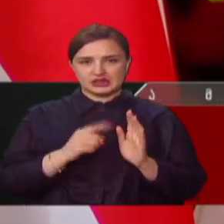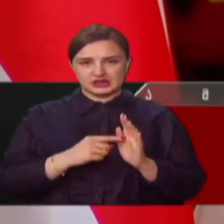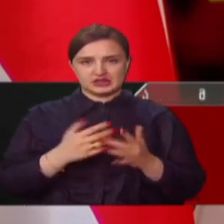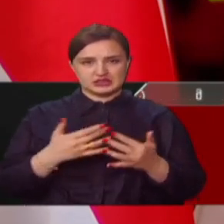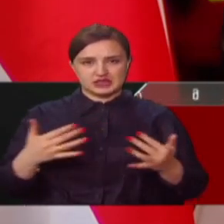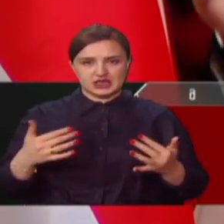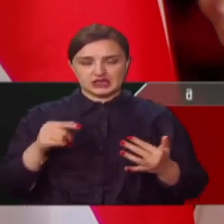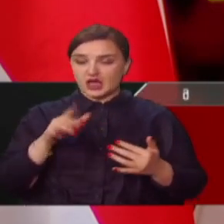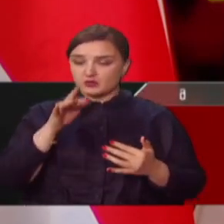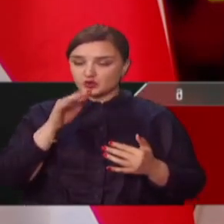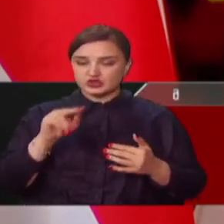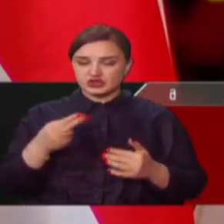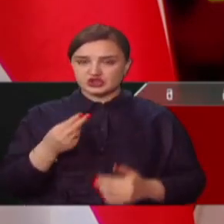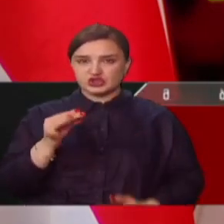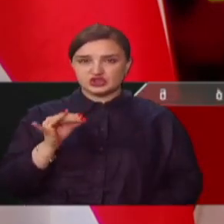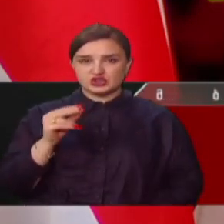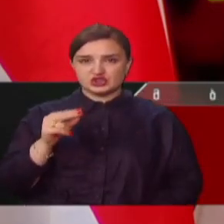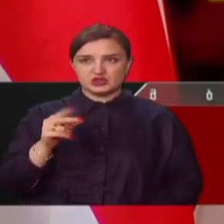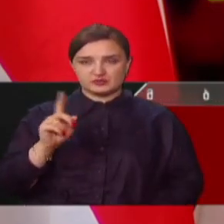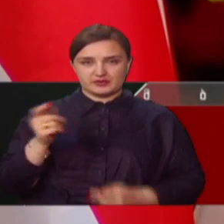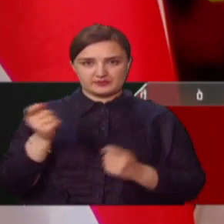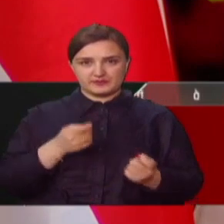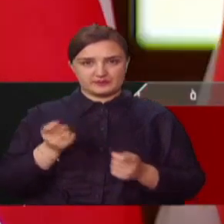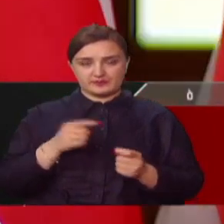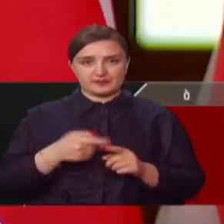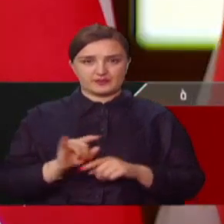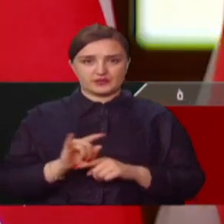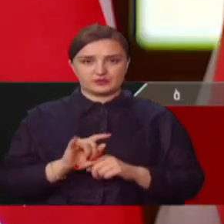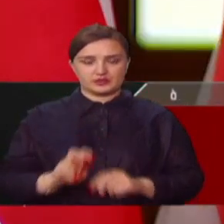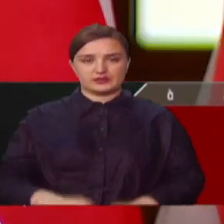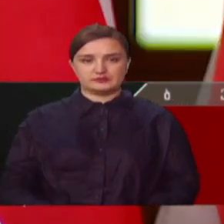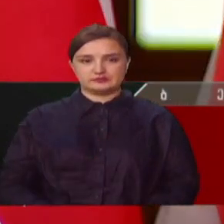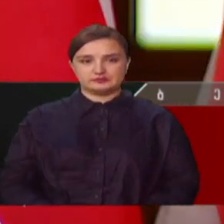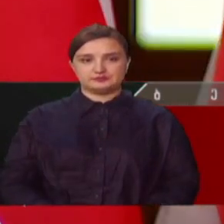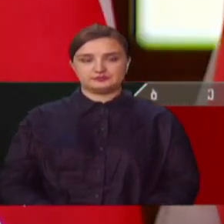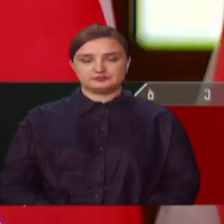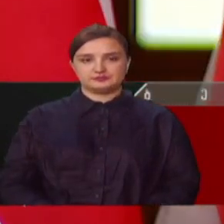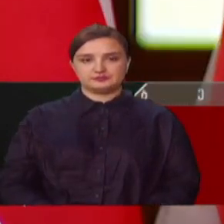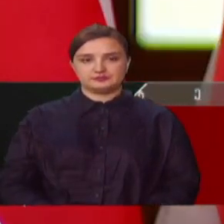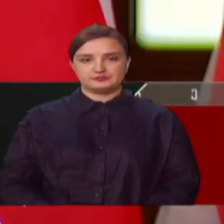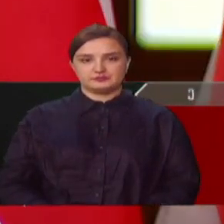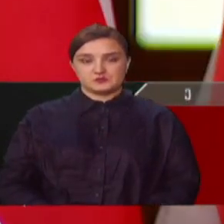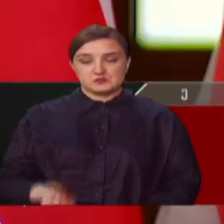და ამ დროს თითქოს ჩიპები შემოდის გაათმაგებული ოდენობით, რაც სრული ფეიკი და თურმე ამერიკის შეერთებული